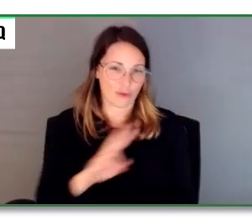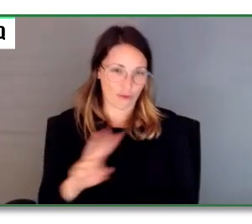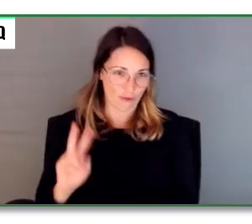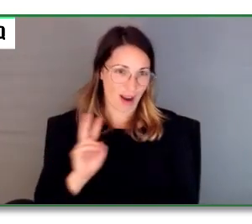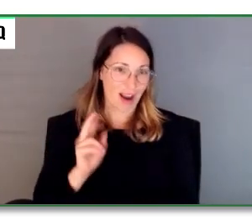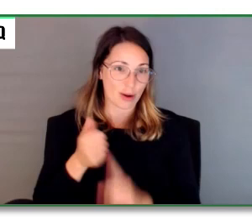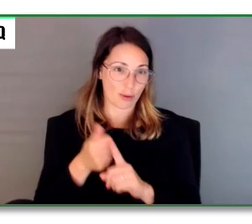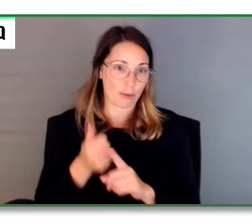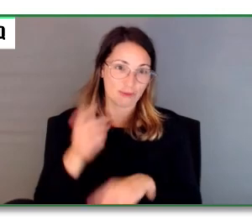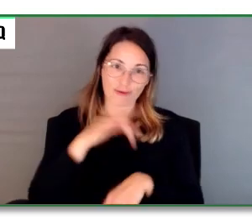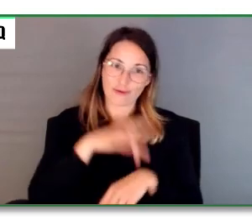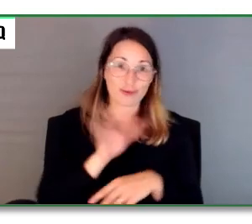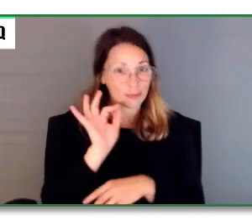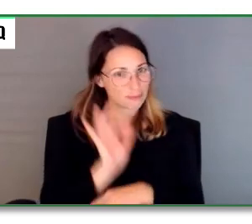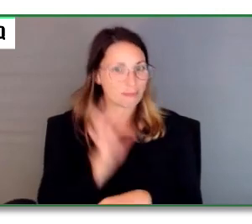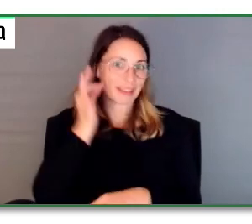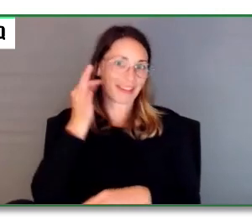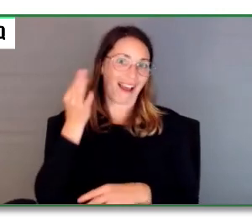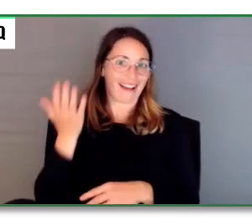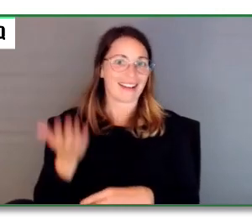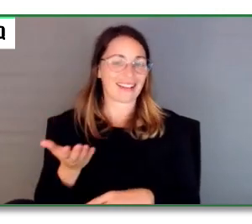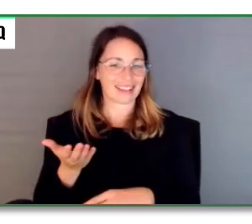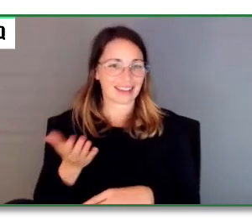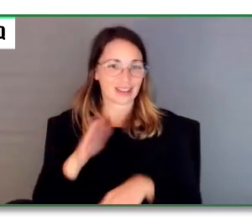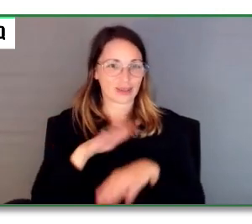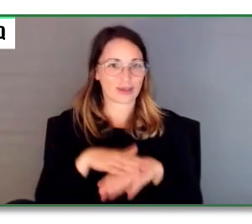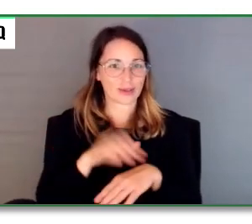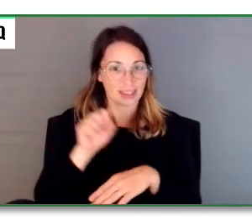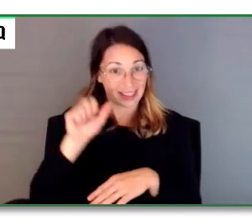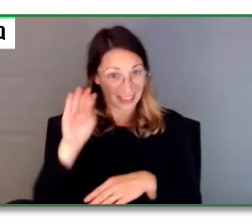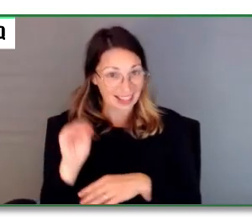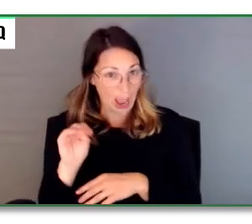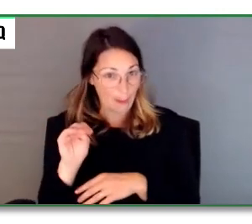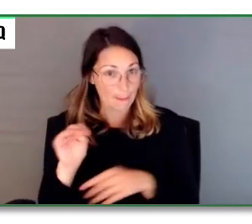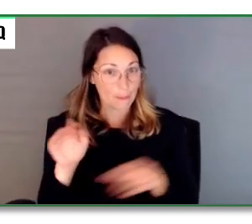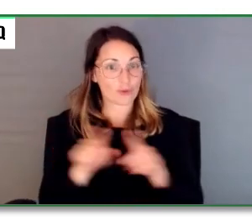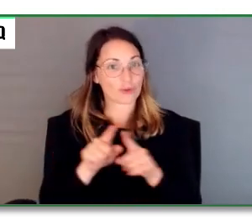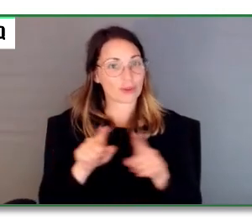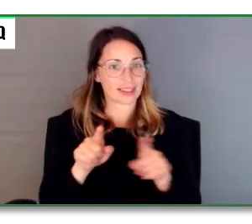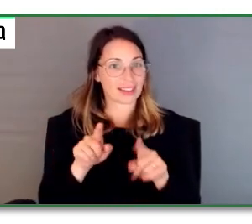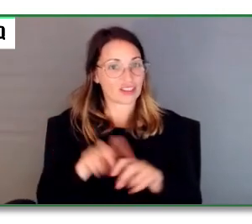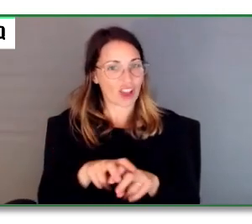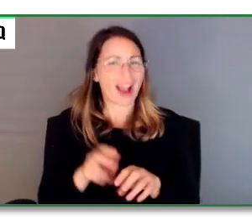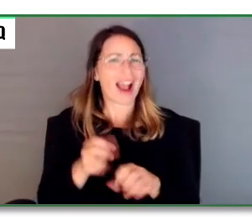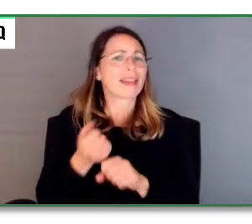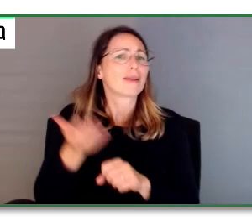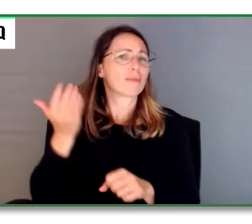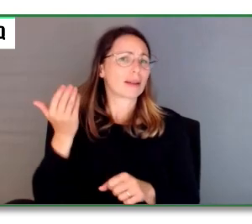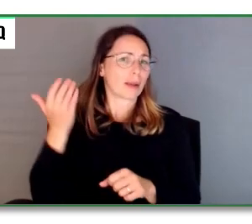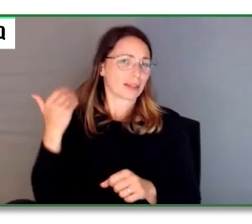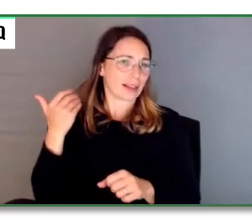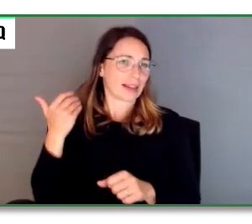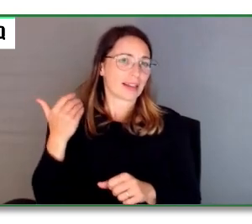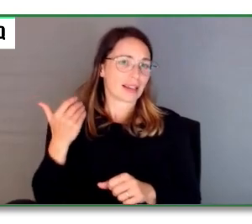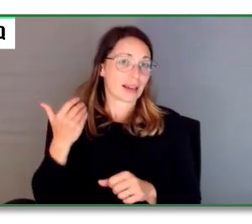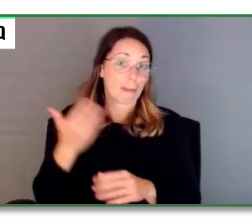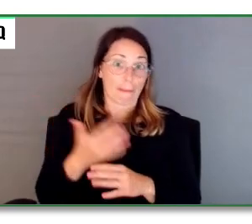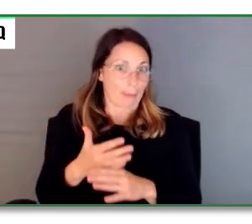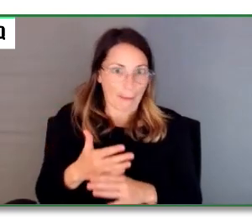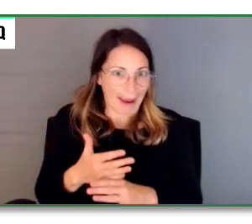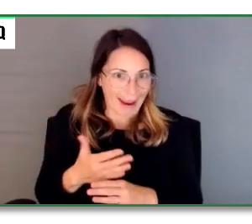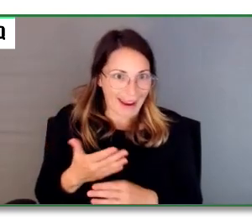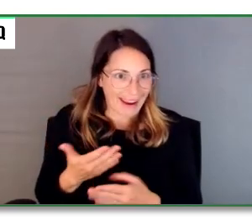spécial sur Sam et son dispositif il y a quelques années. Il n'était pas évidemment prêt pour ça. Il avait ses